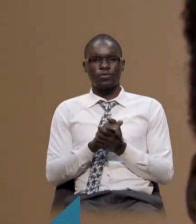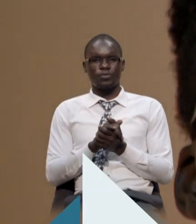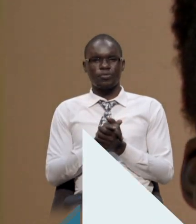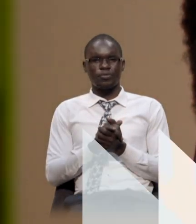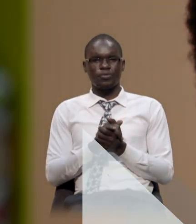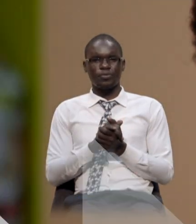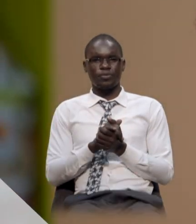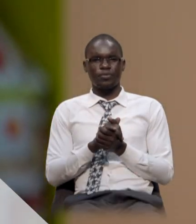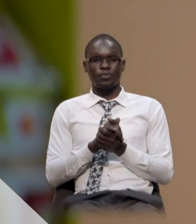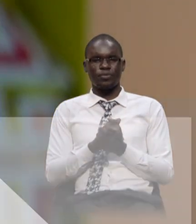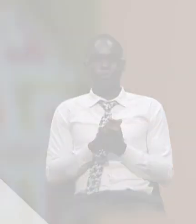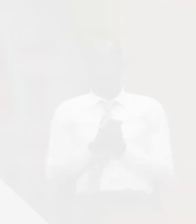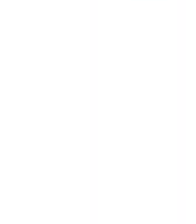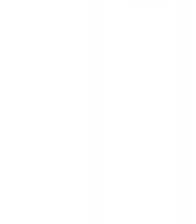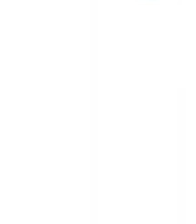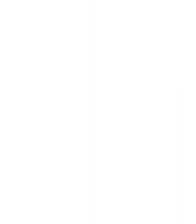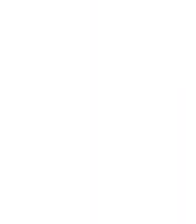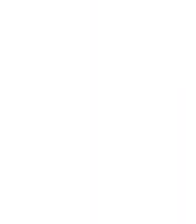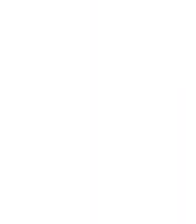Mtakatifu.